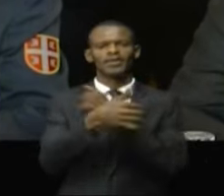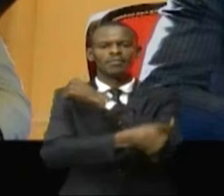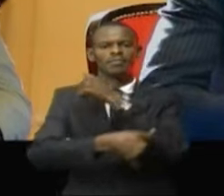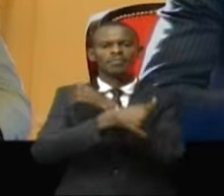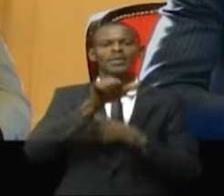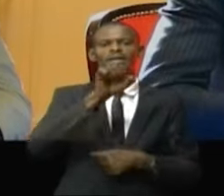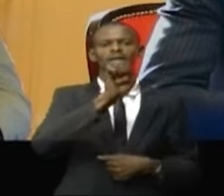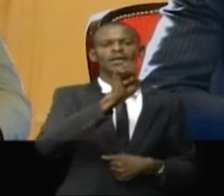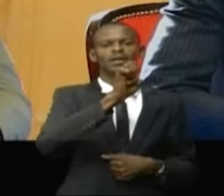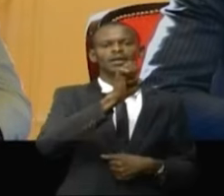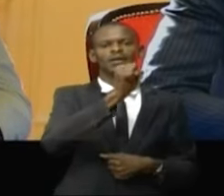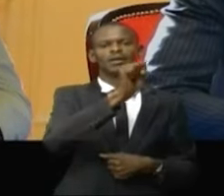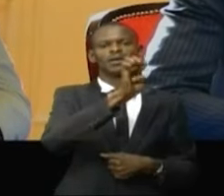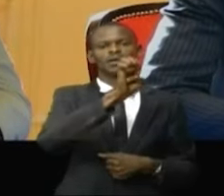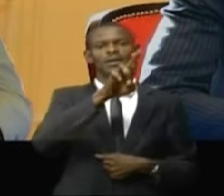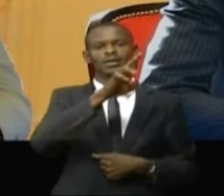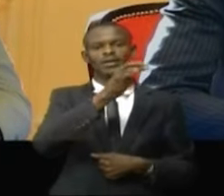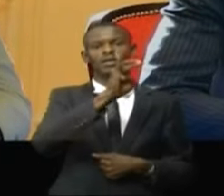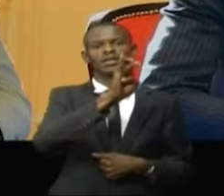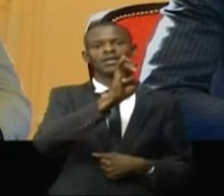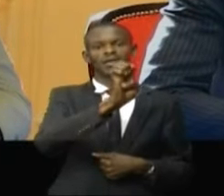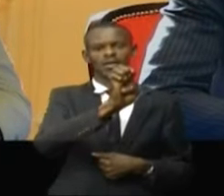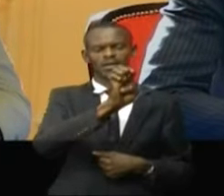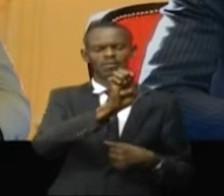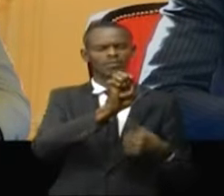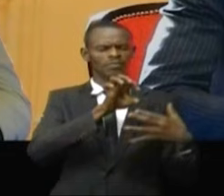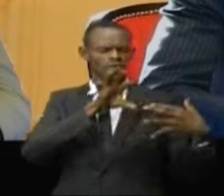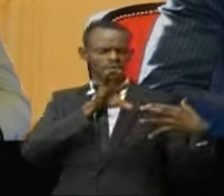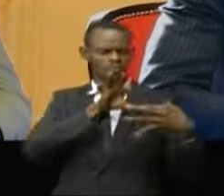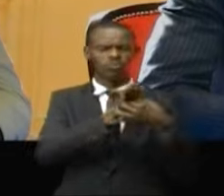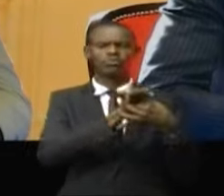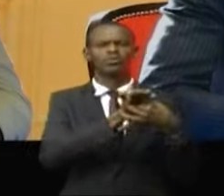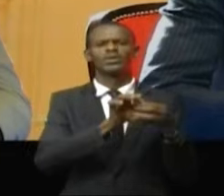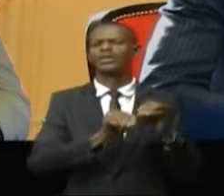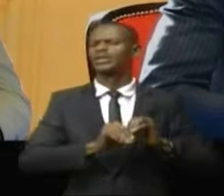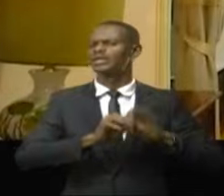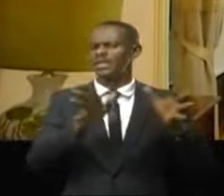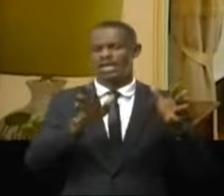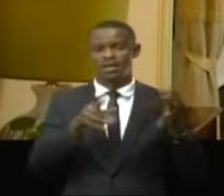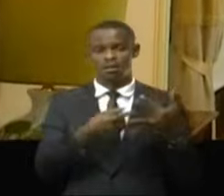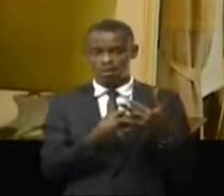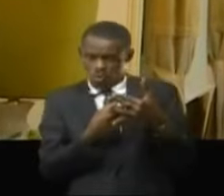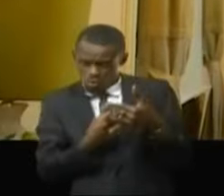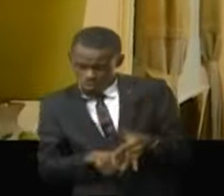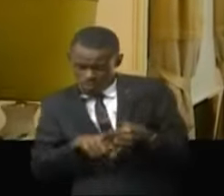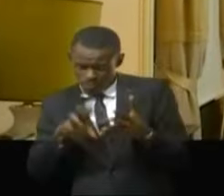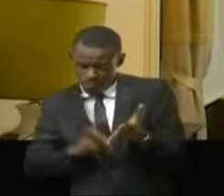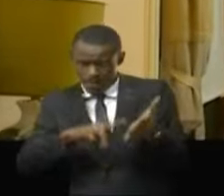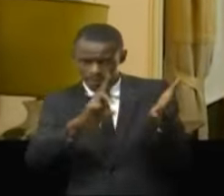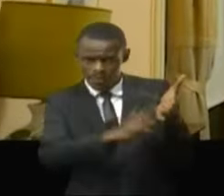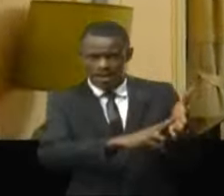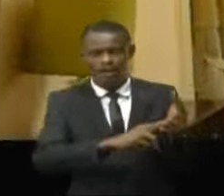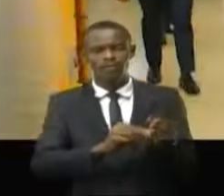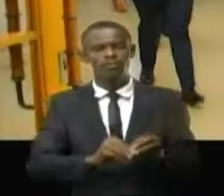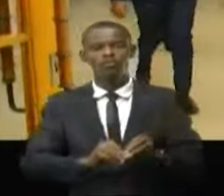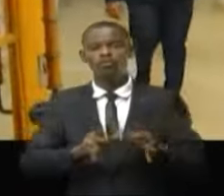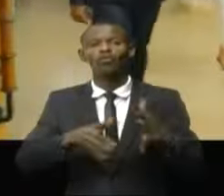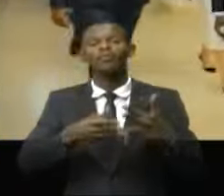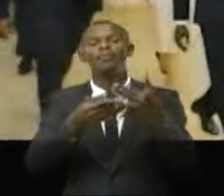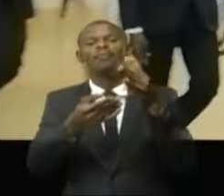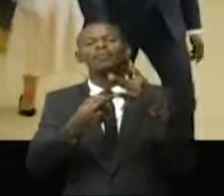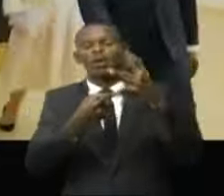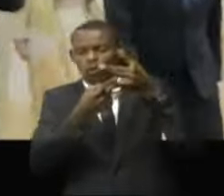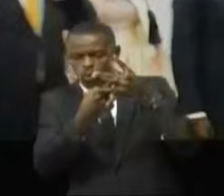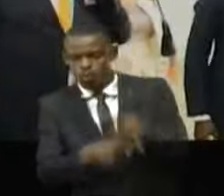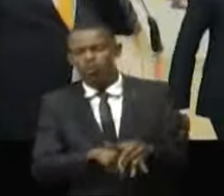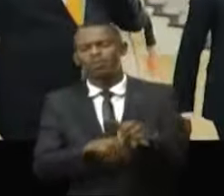les relations traditionnelles entre les deux pays. L'opérationnalisation et la mise en œuvre des dispositions de